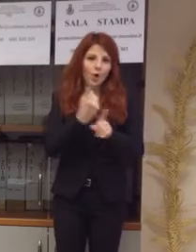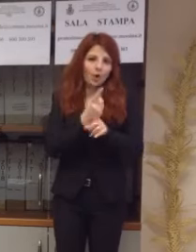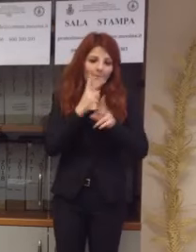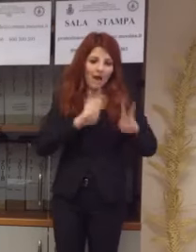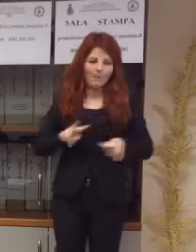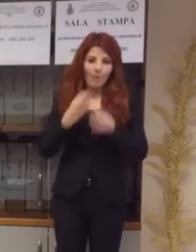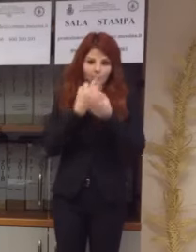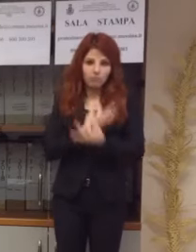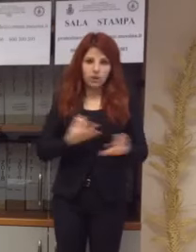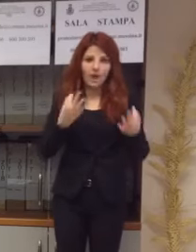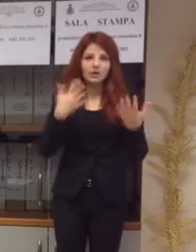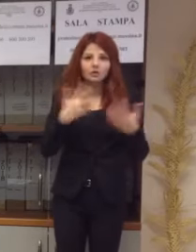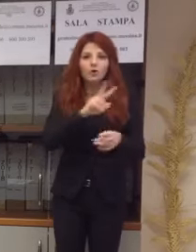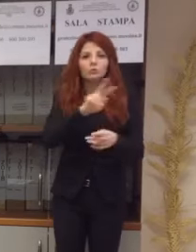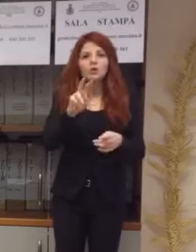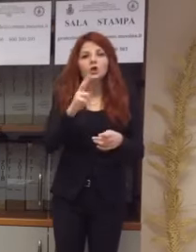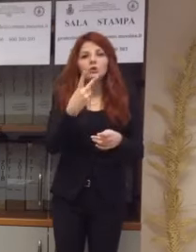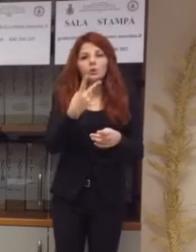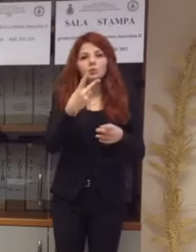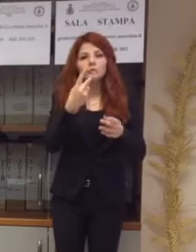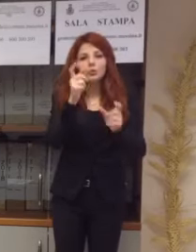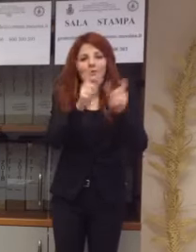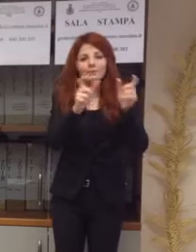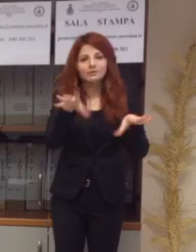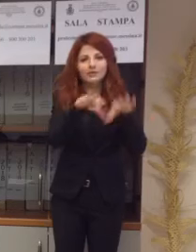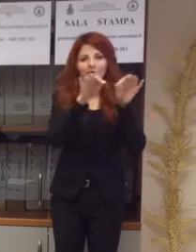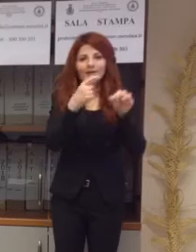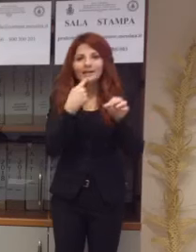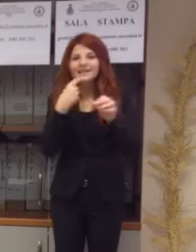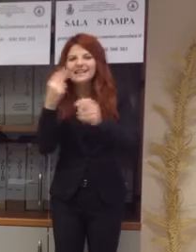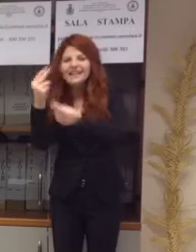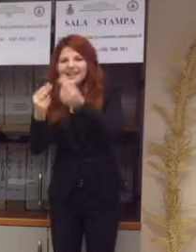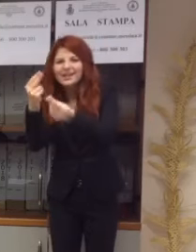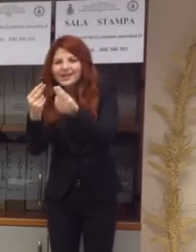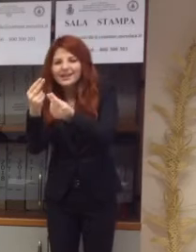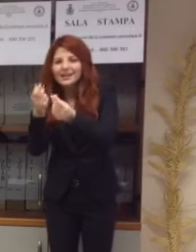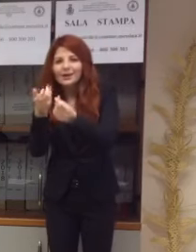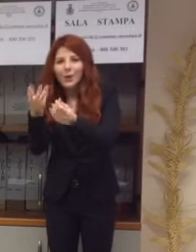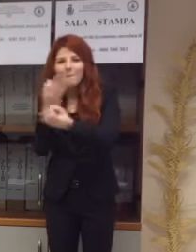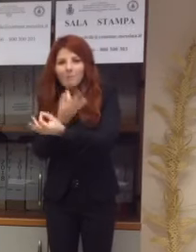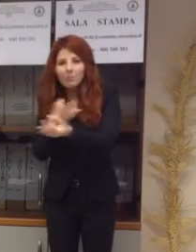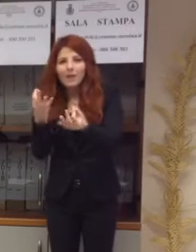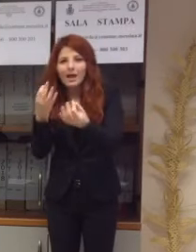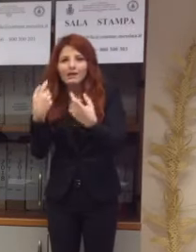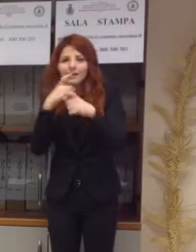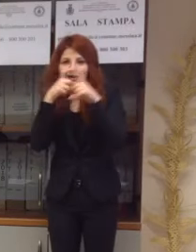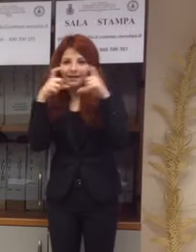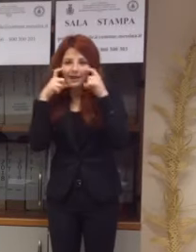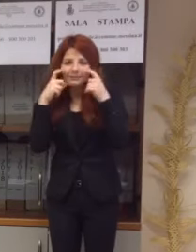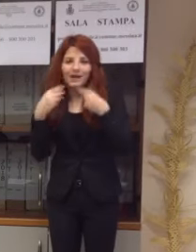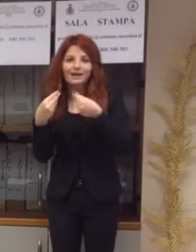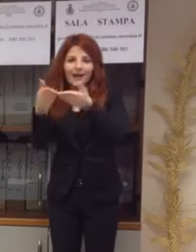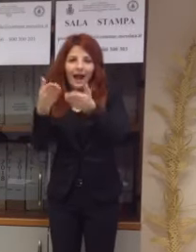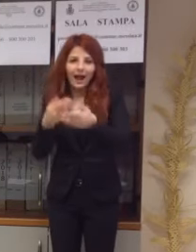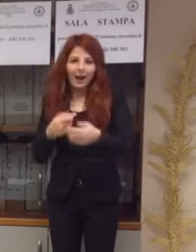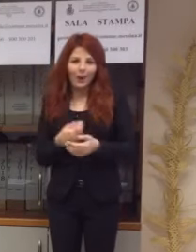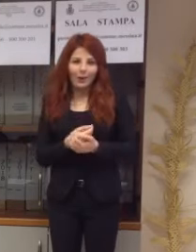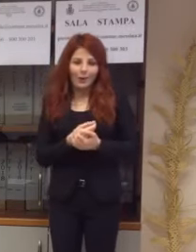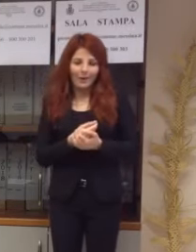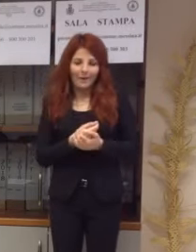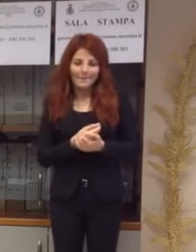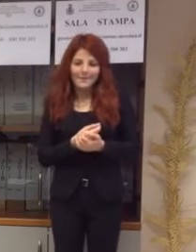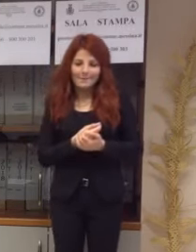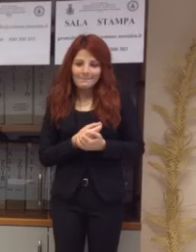risultato avrà poi una mascherina personalizzata. E allora, questi, tenete conto